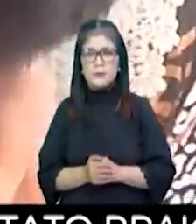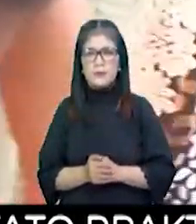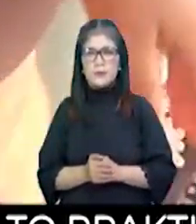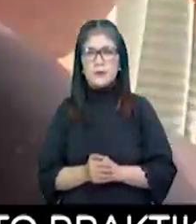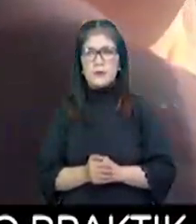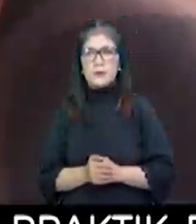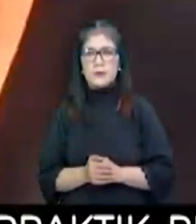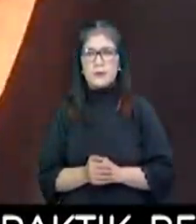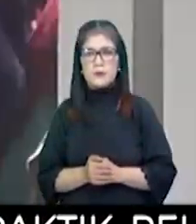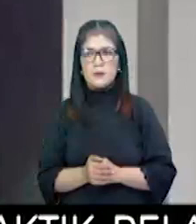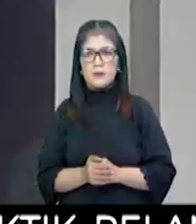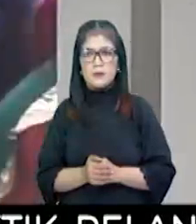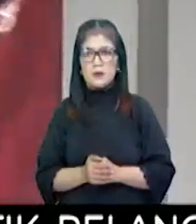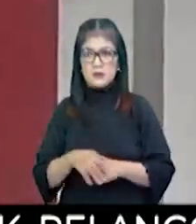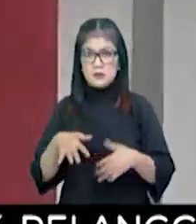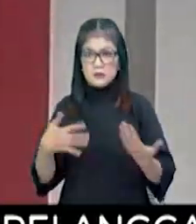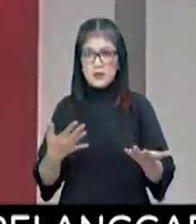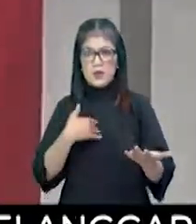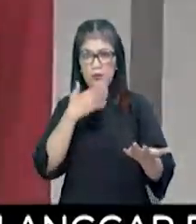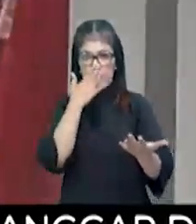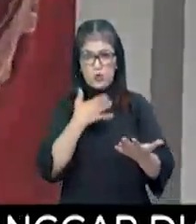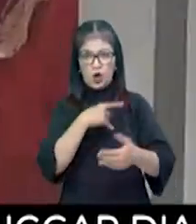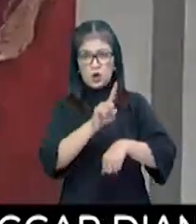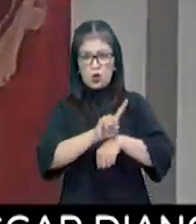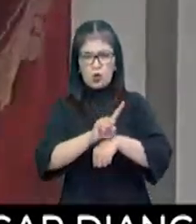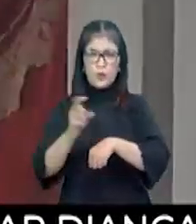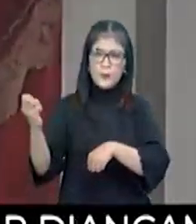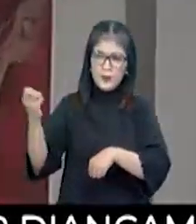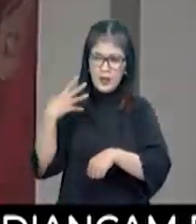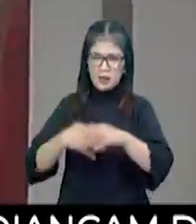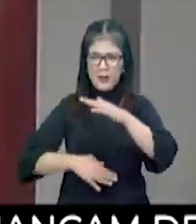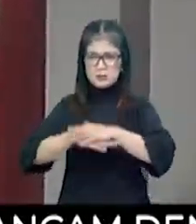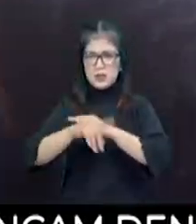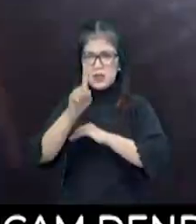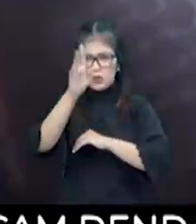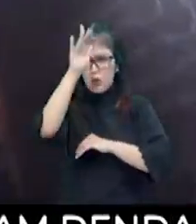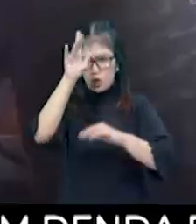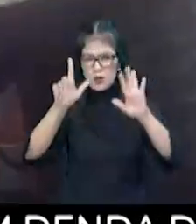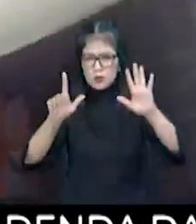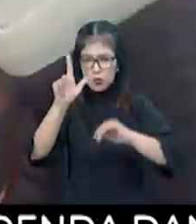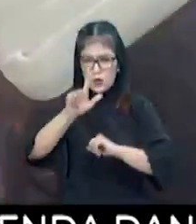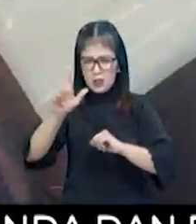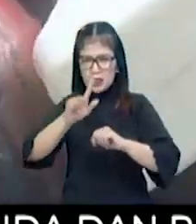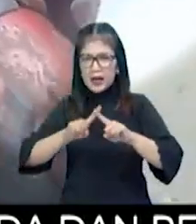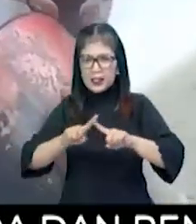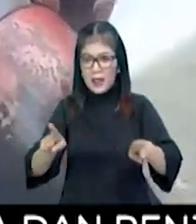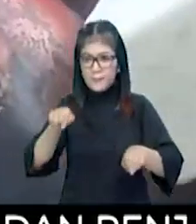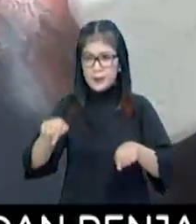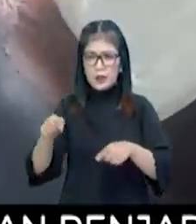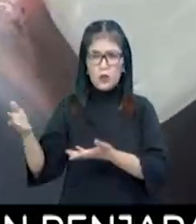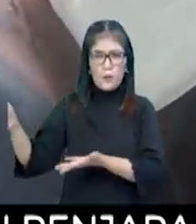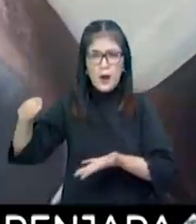meski oleh pemilik toko di batasi pembelian hingga 7 liter namun warga tetap maksa untuk membawa lebih banyak jerigen